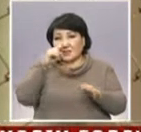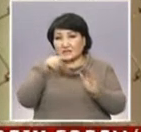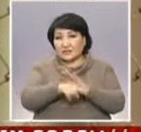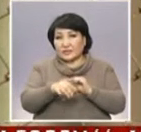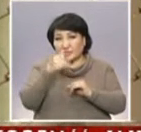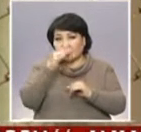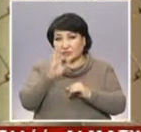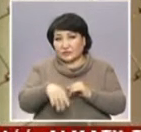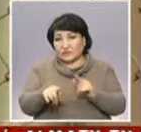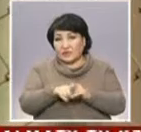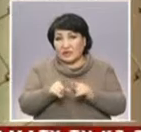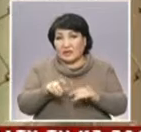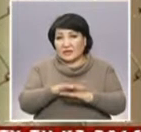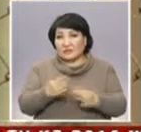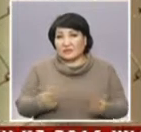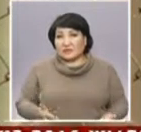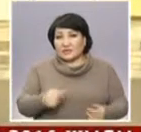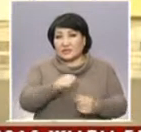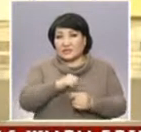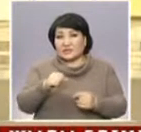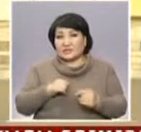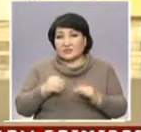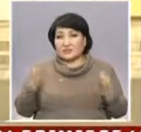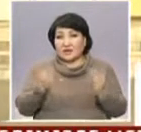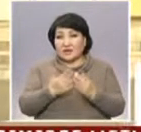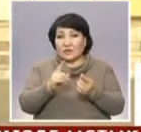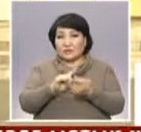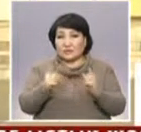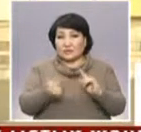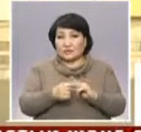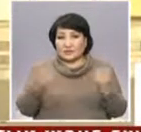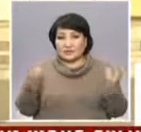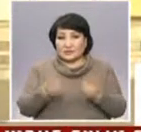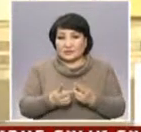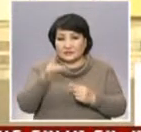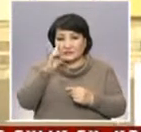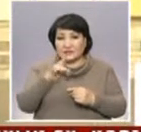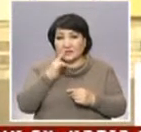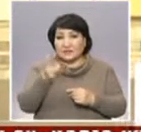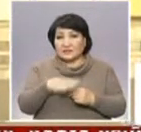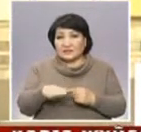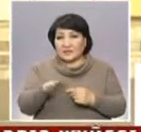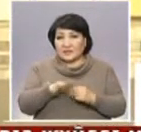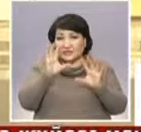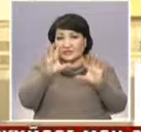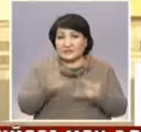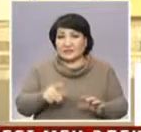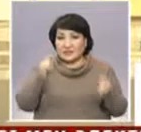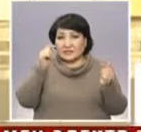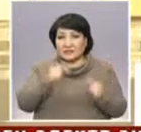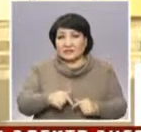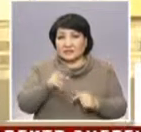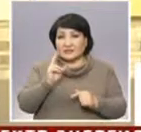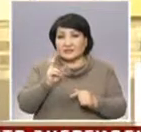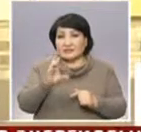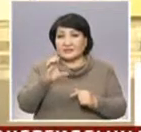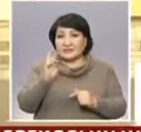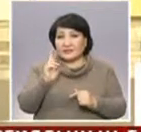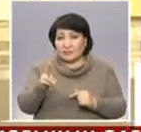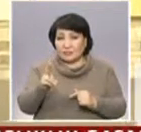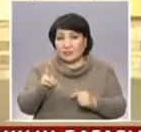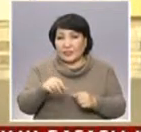төрағасын тұрғындардың өздері ауыстыру керек. Қазақстан Республикасы қолданыстағы заңына сәйкес КСК төрағасын халықты өзі сайлайды.